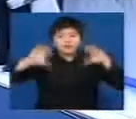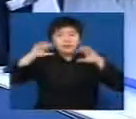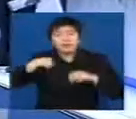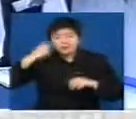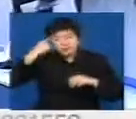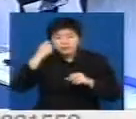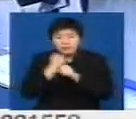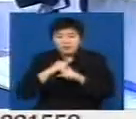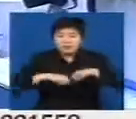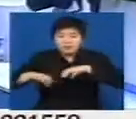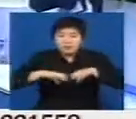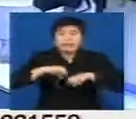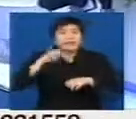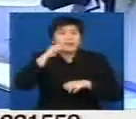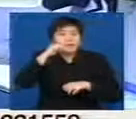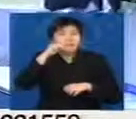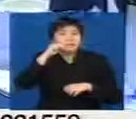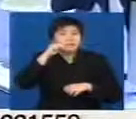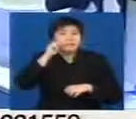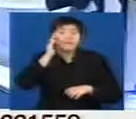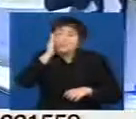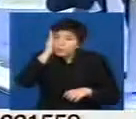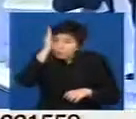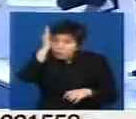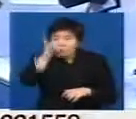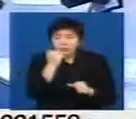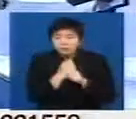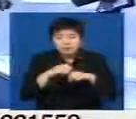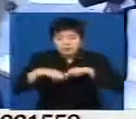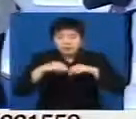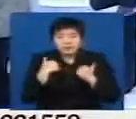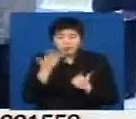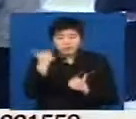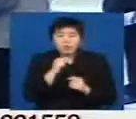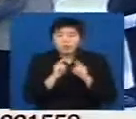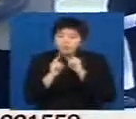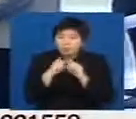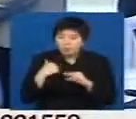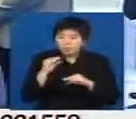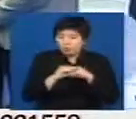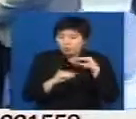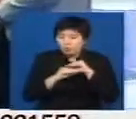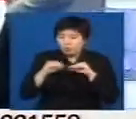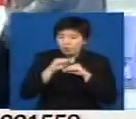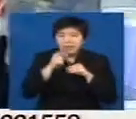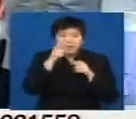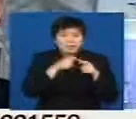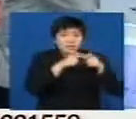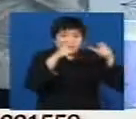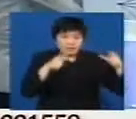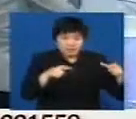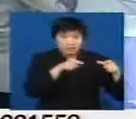จัดการน้ำในอนาคต ใช่ ครับ ฮะทำที่เราคุยกันถึงโครงการครั้งใหญ่ด้วยแต่ว่า